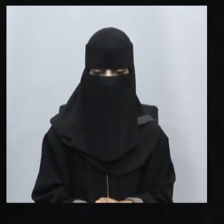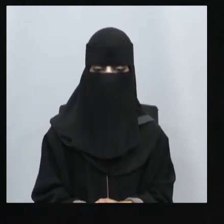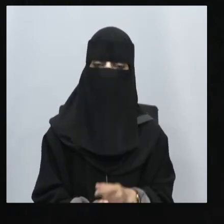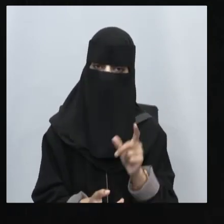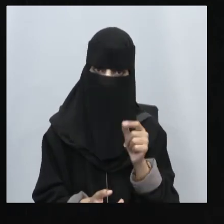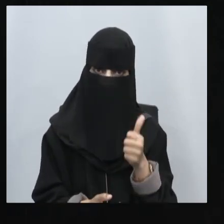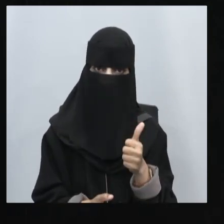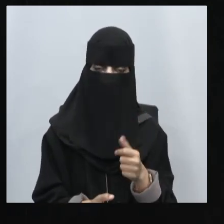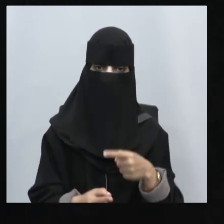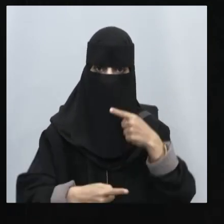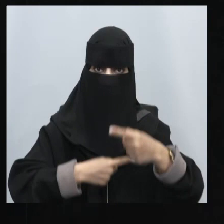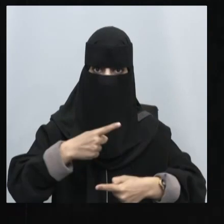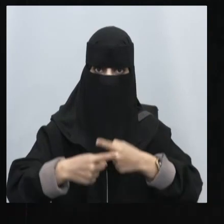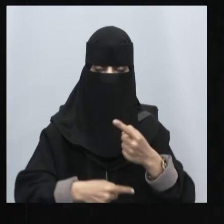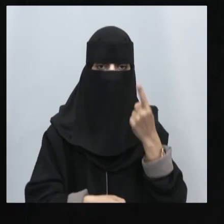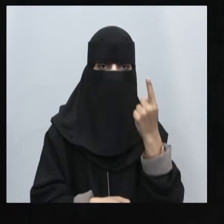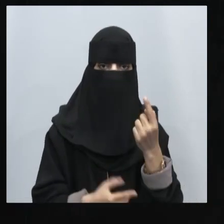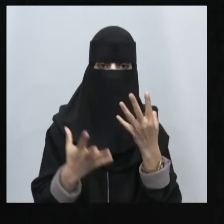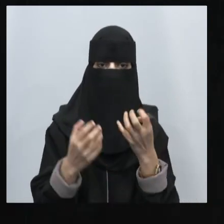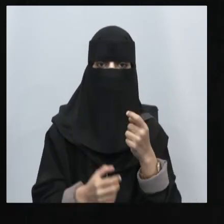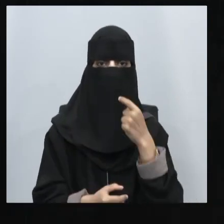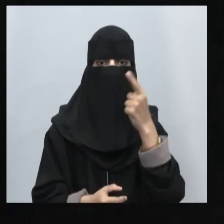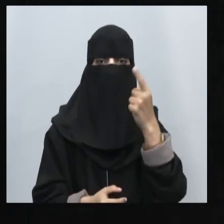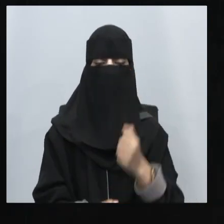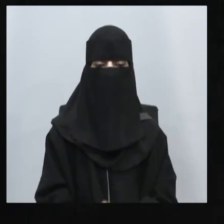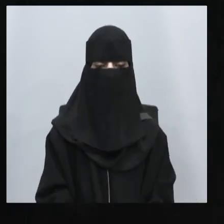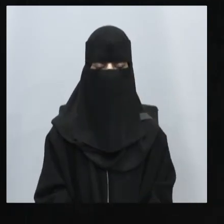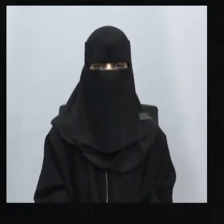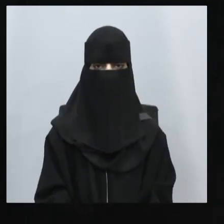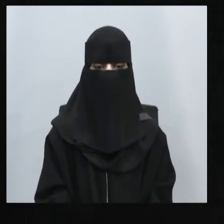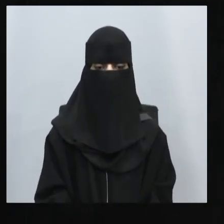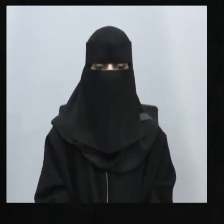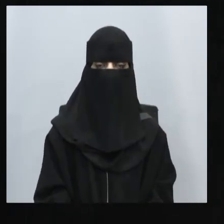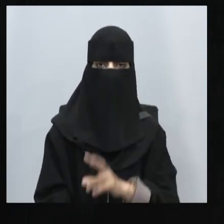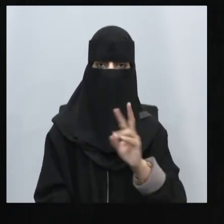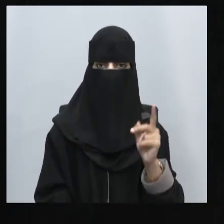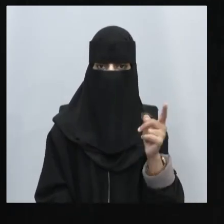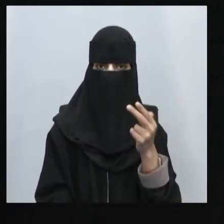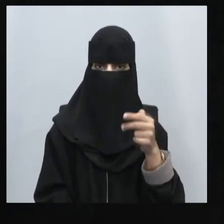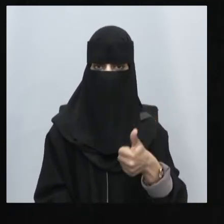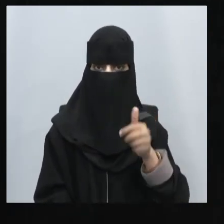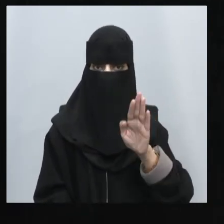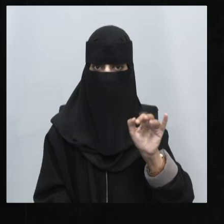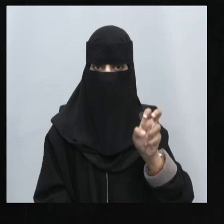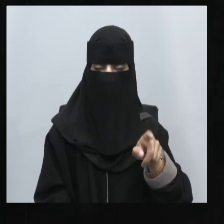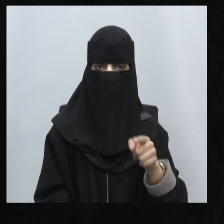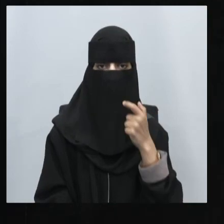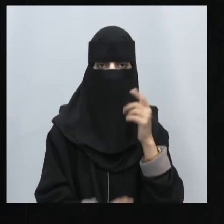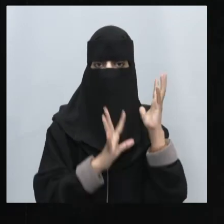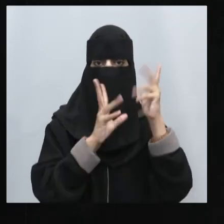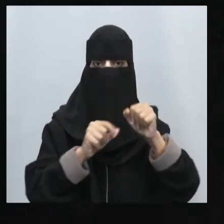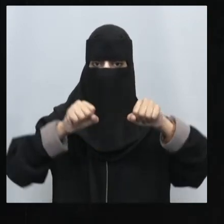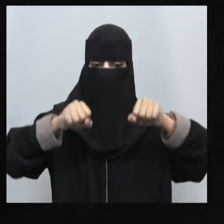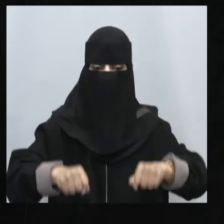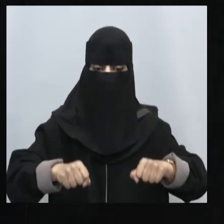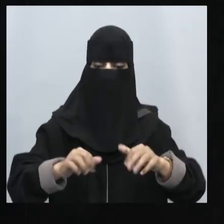احسنتم اذا استمر 91 عام اما الدوله العباسيه طلابي وطالباتي